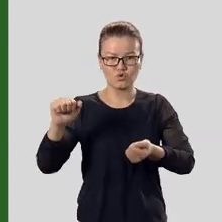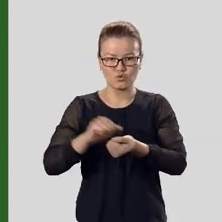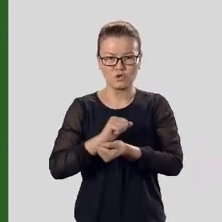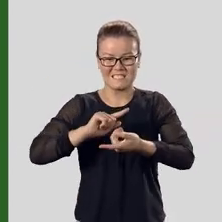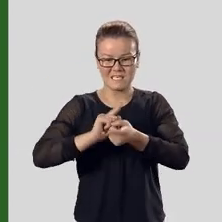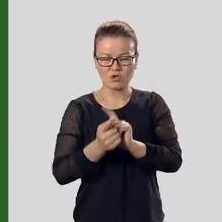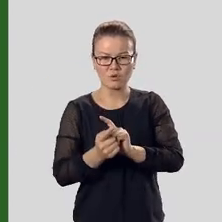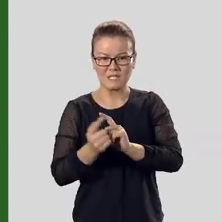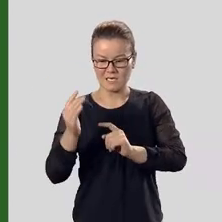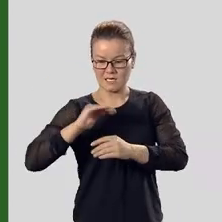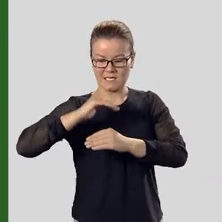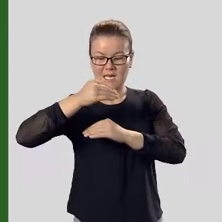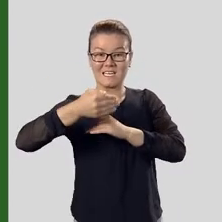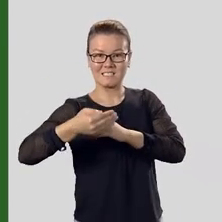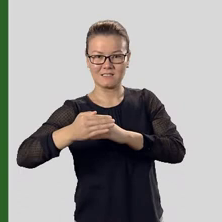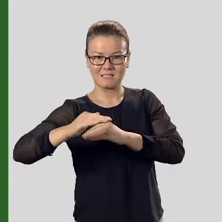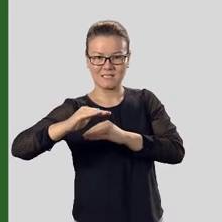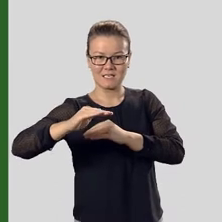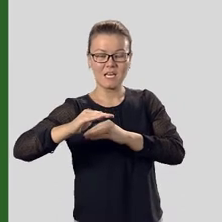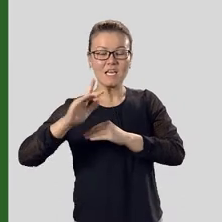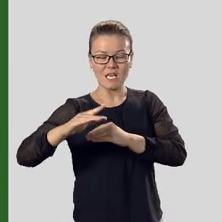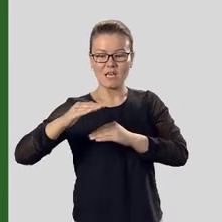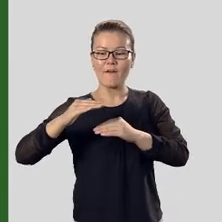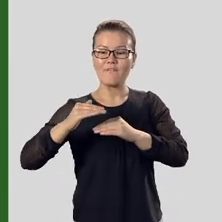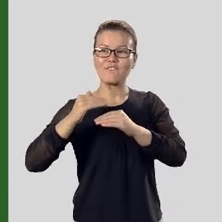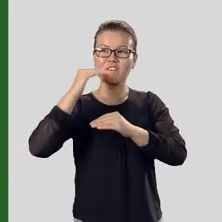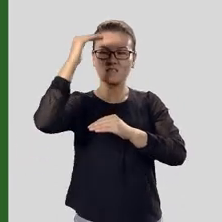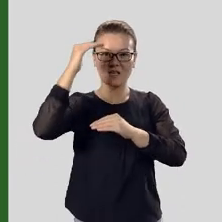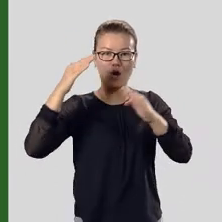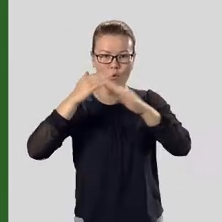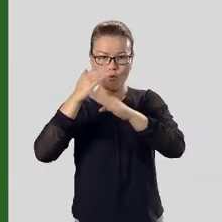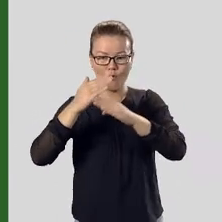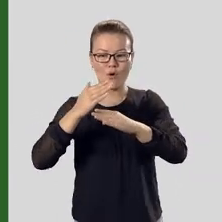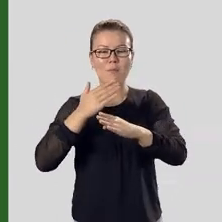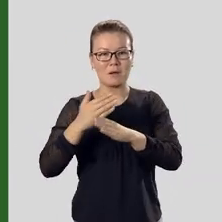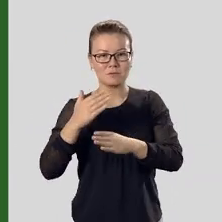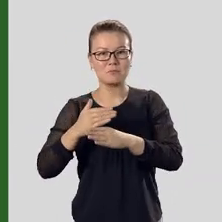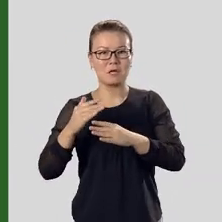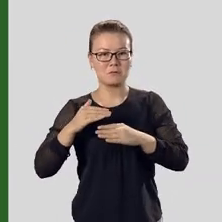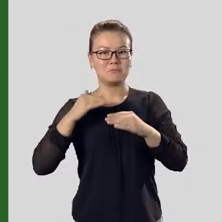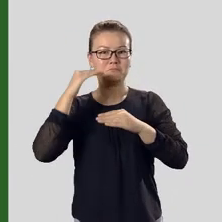Суша становится гористой, и высота гор постепенно растет.